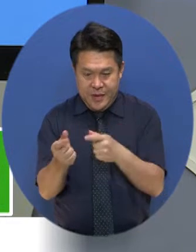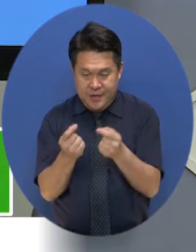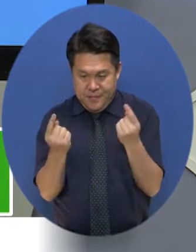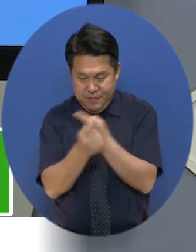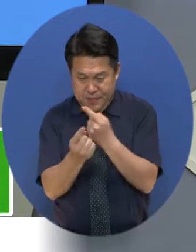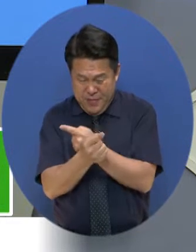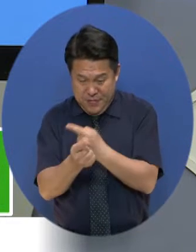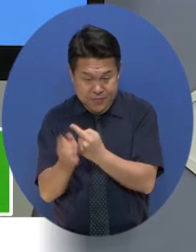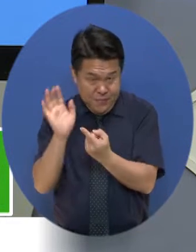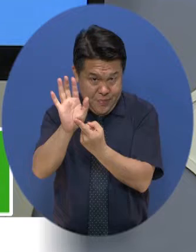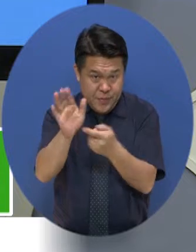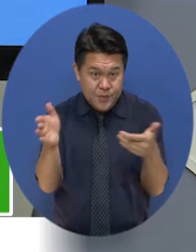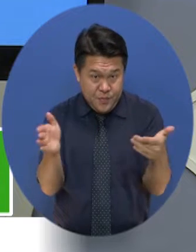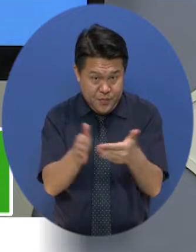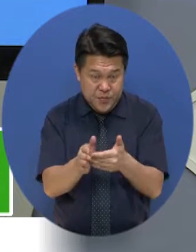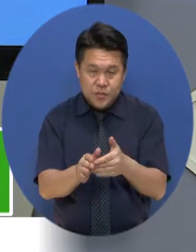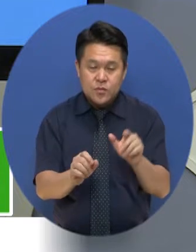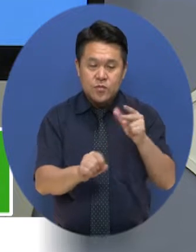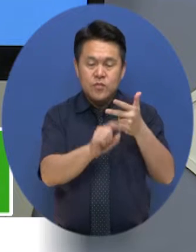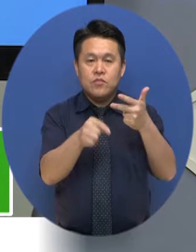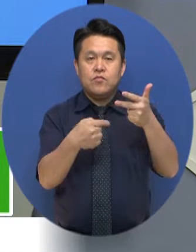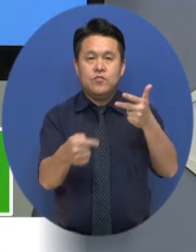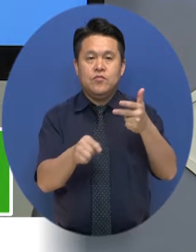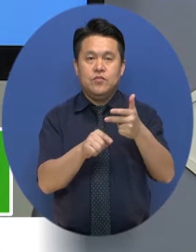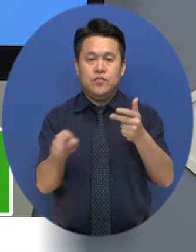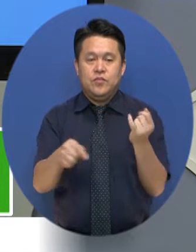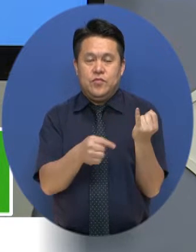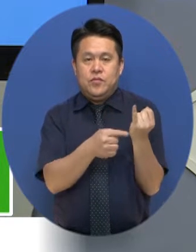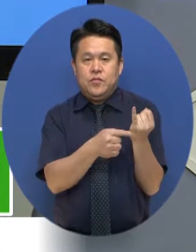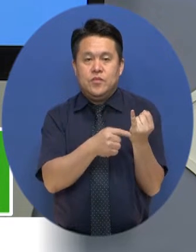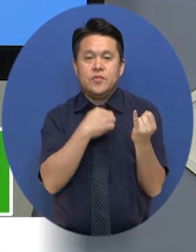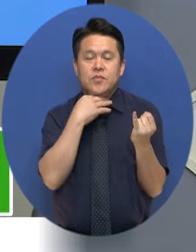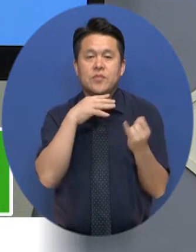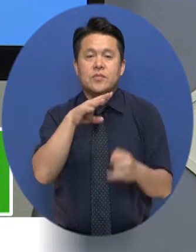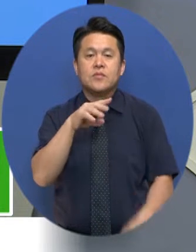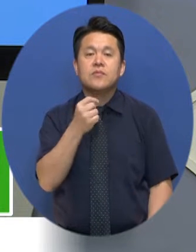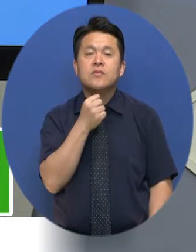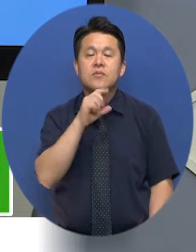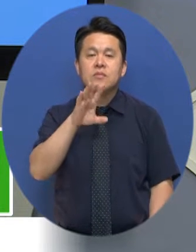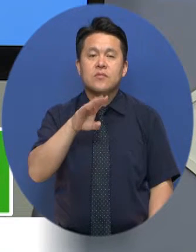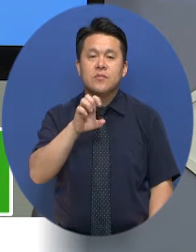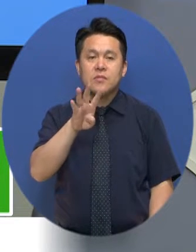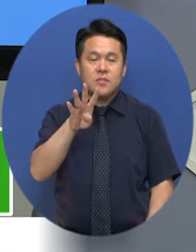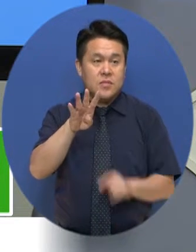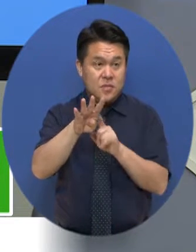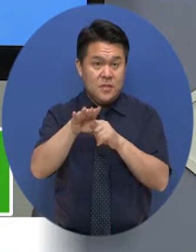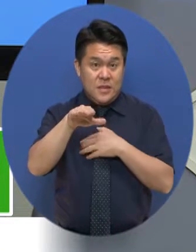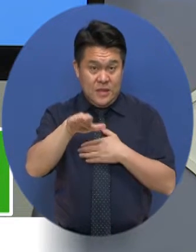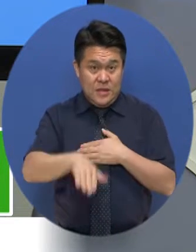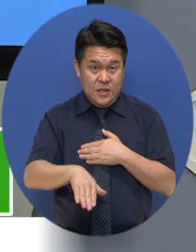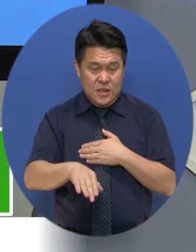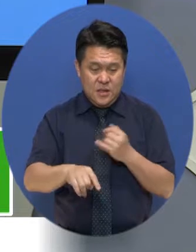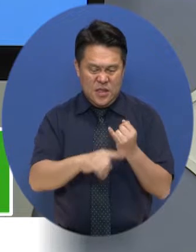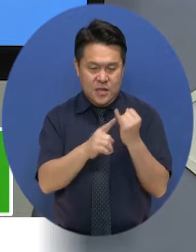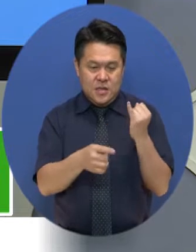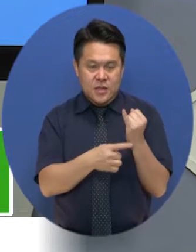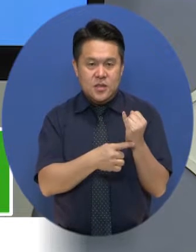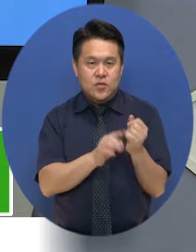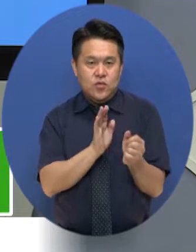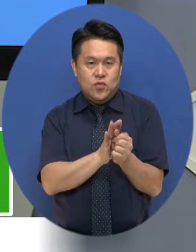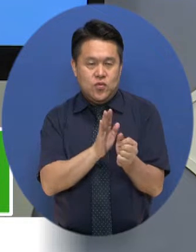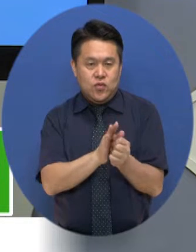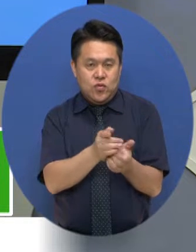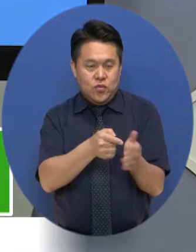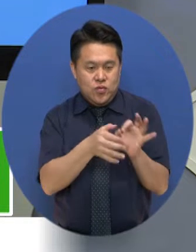했는데요 오는 7월 1일부터 여성 연령 만 44세 이하 라는 나님 시술 관련 건강보험 적용